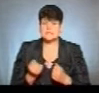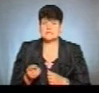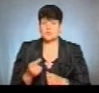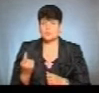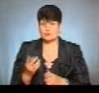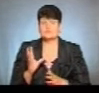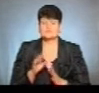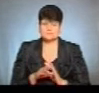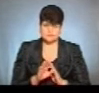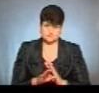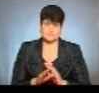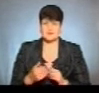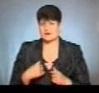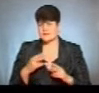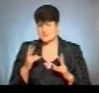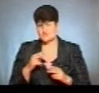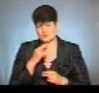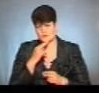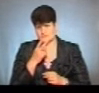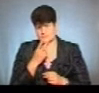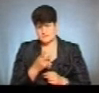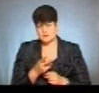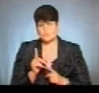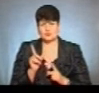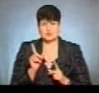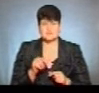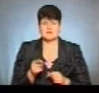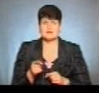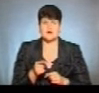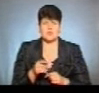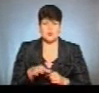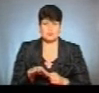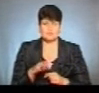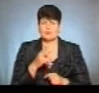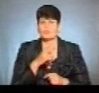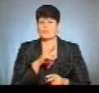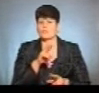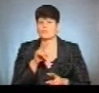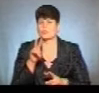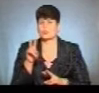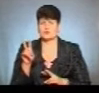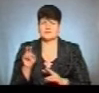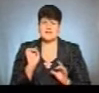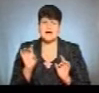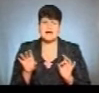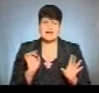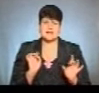числі, я не знаю, чи ви зауважили, проїдьтесь Тернополем і подивитися, наприклад, на